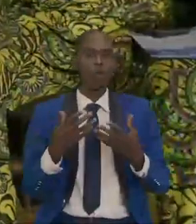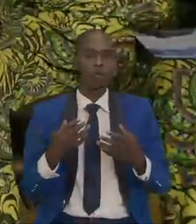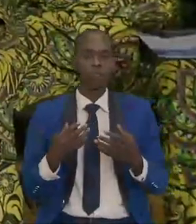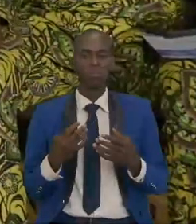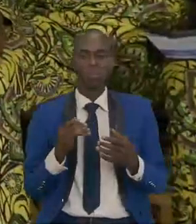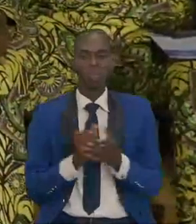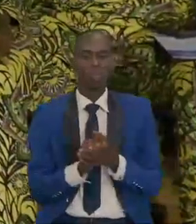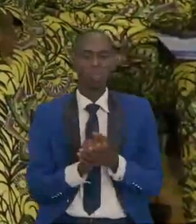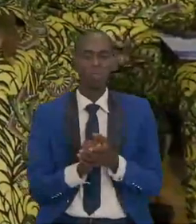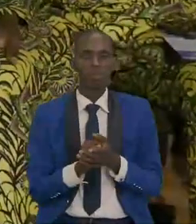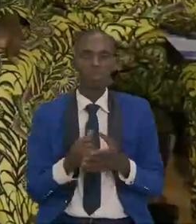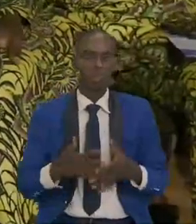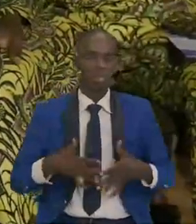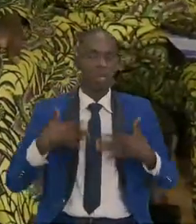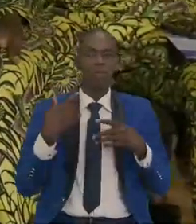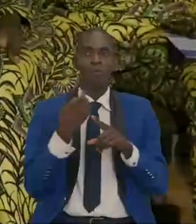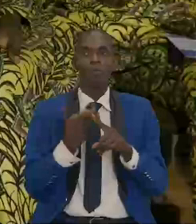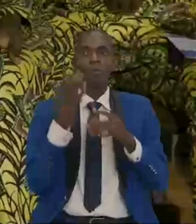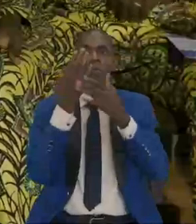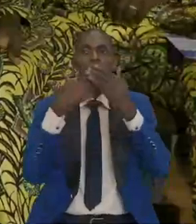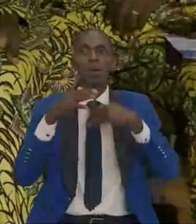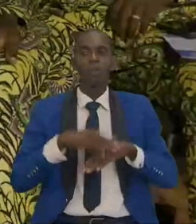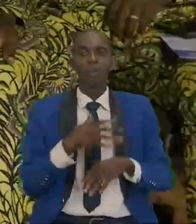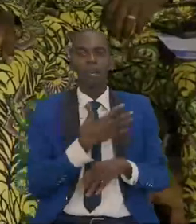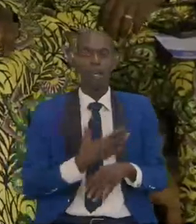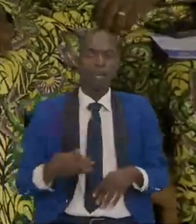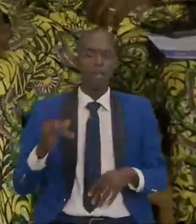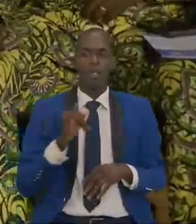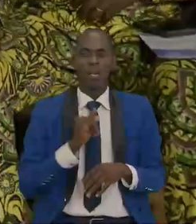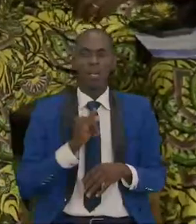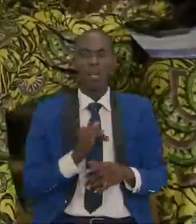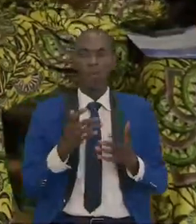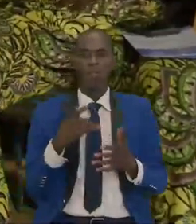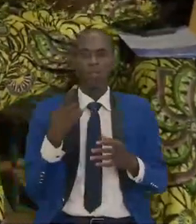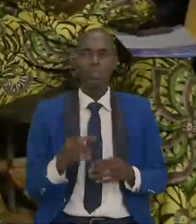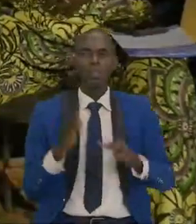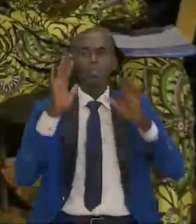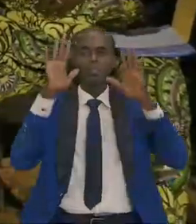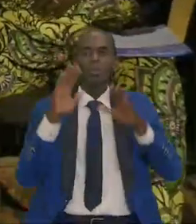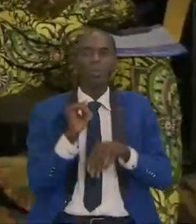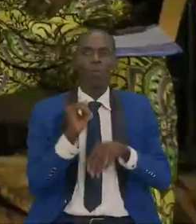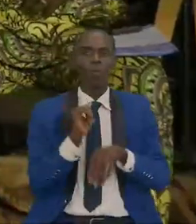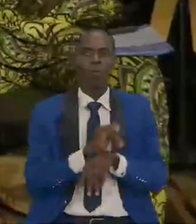éternelle, je veux la vie abondante, je veux la vie du ciel,